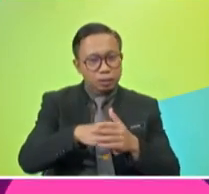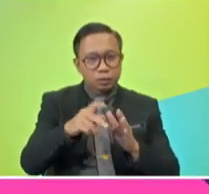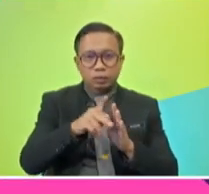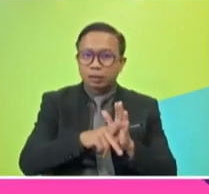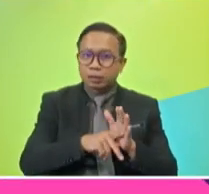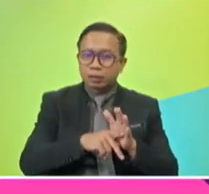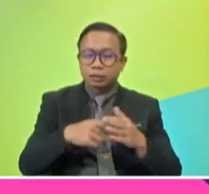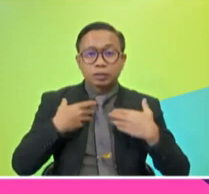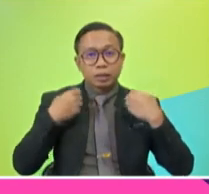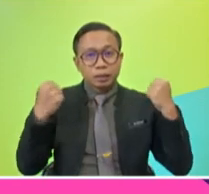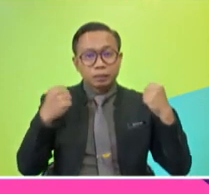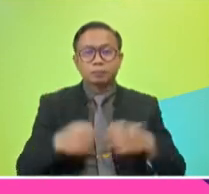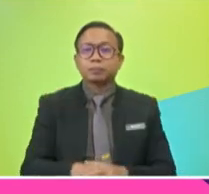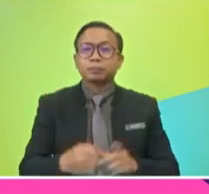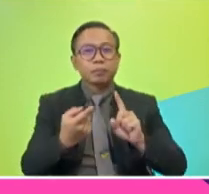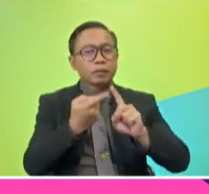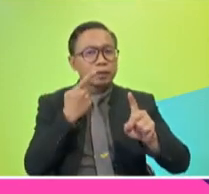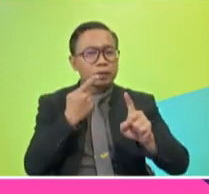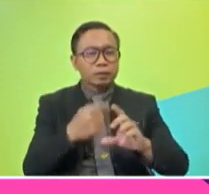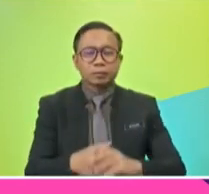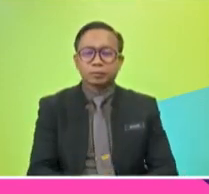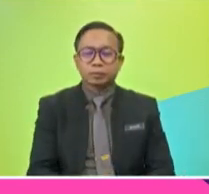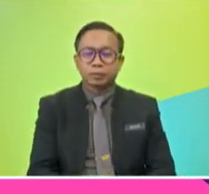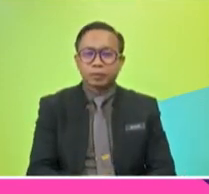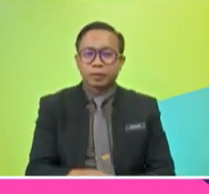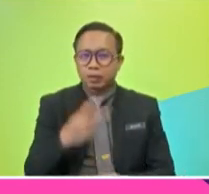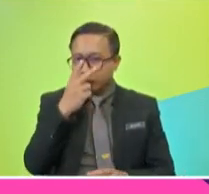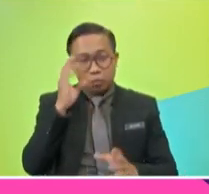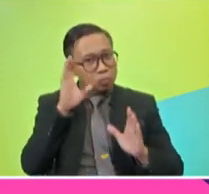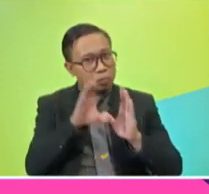Oke daripada tersebut